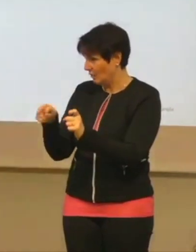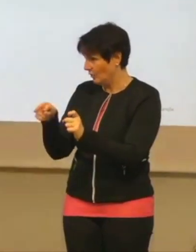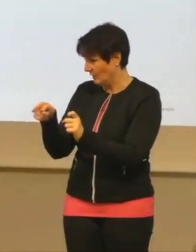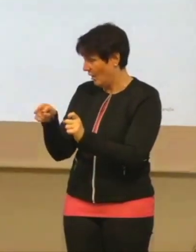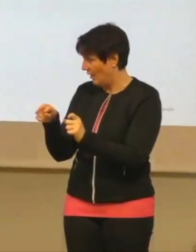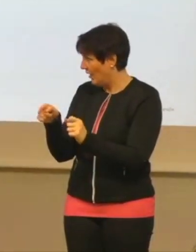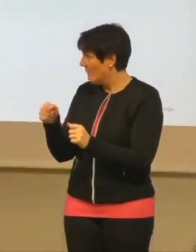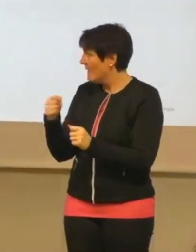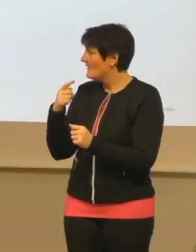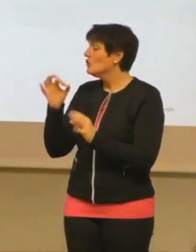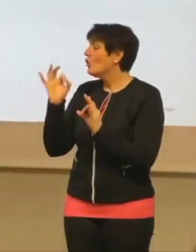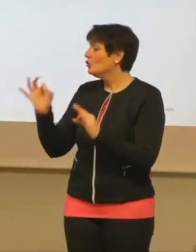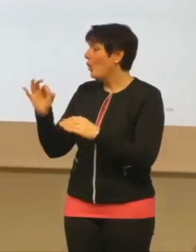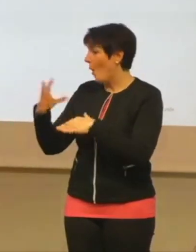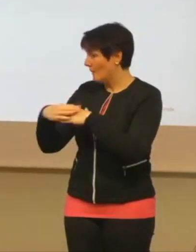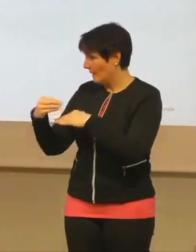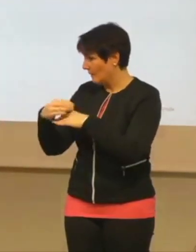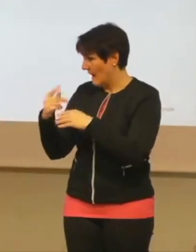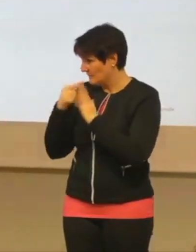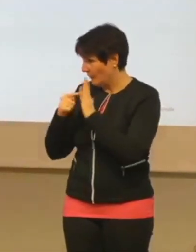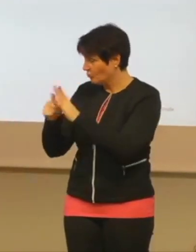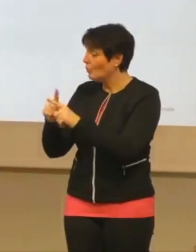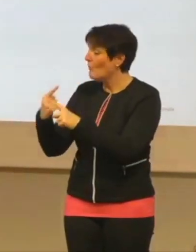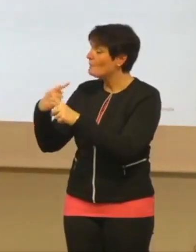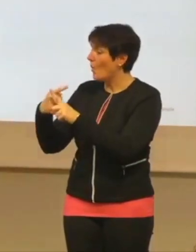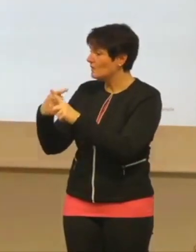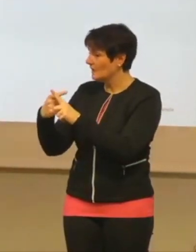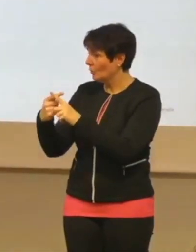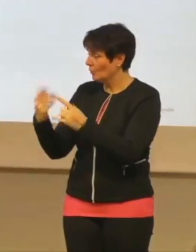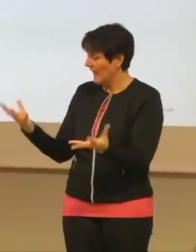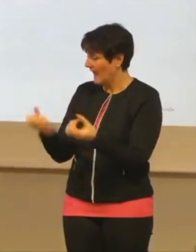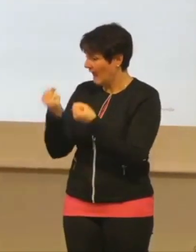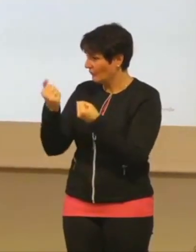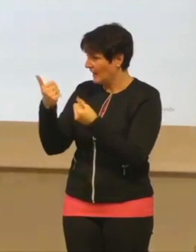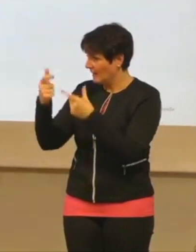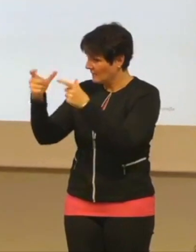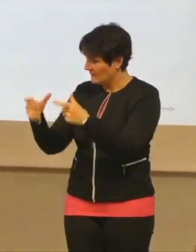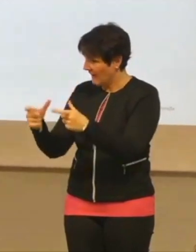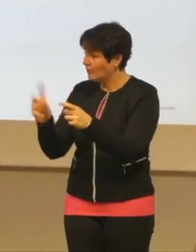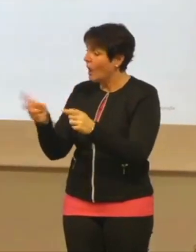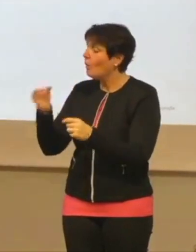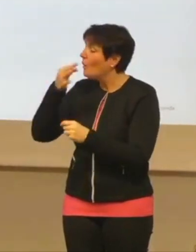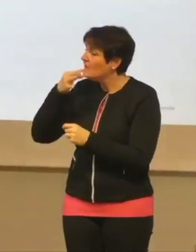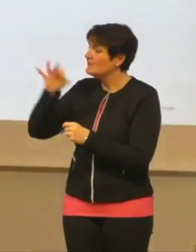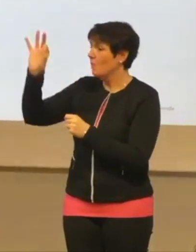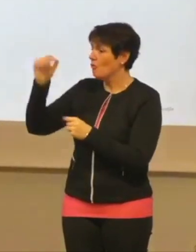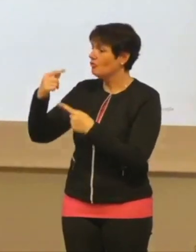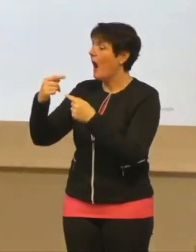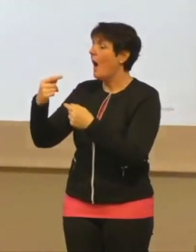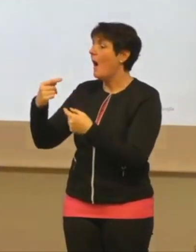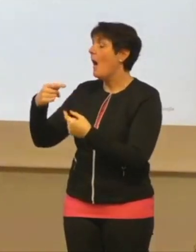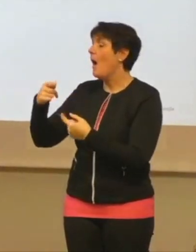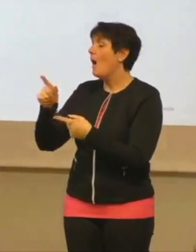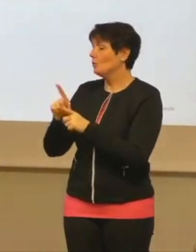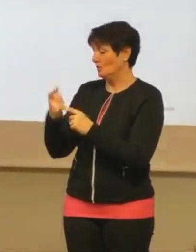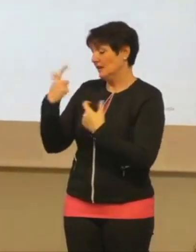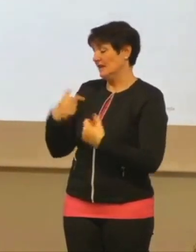tudi prenosu dobrih praks, saj pozitivne rešitve, opažene v enem zavodu, lahko močno izboljšajo položaj tudi